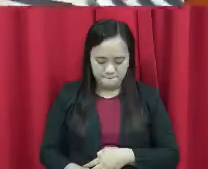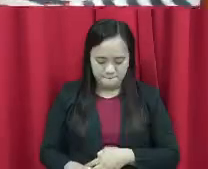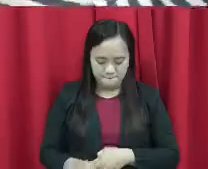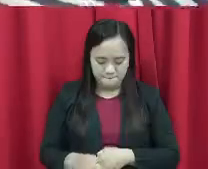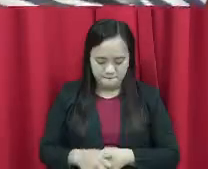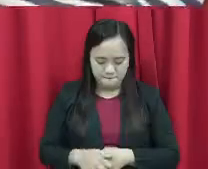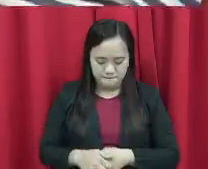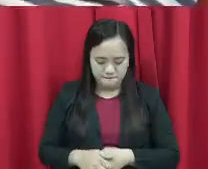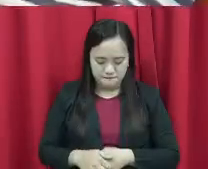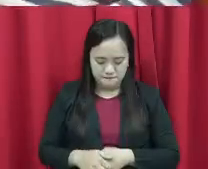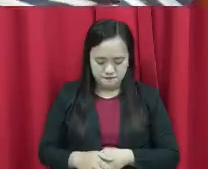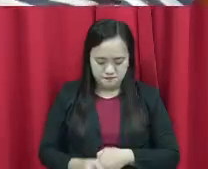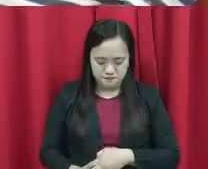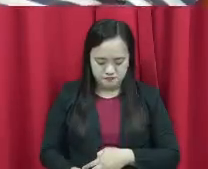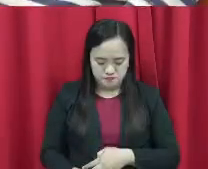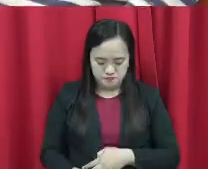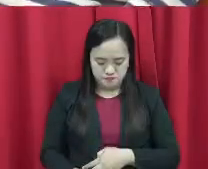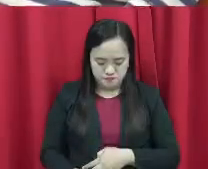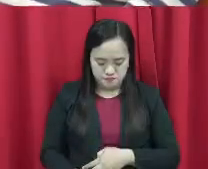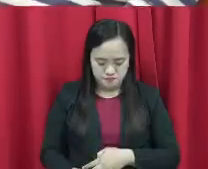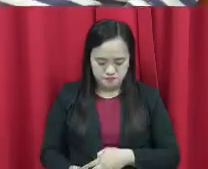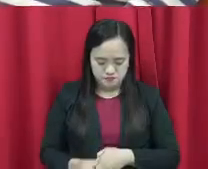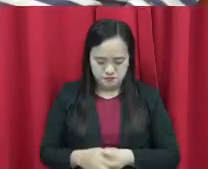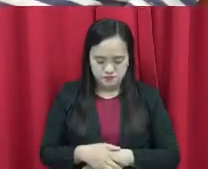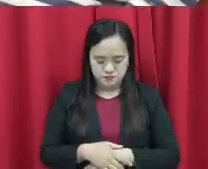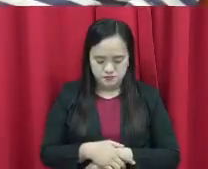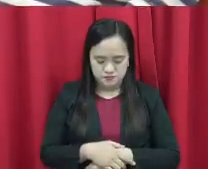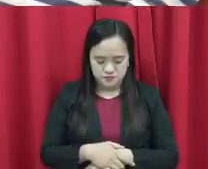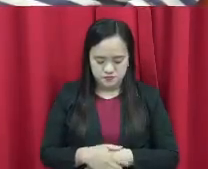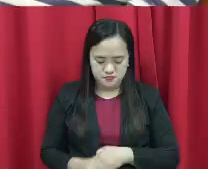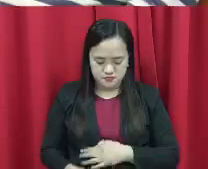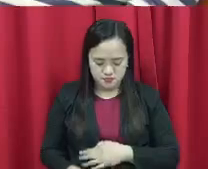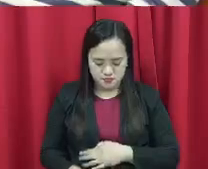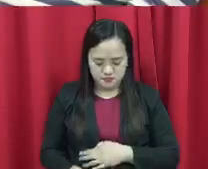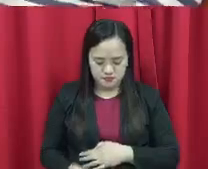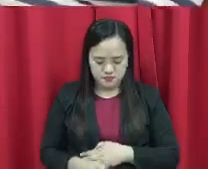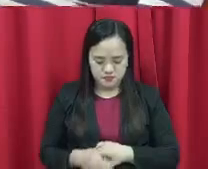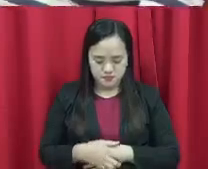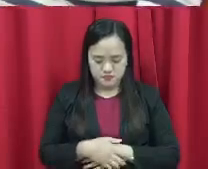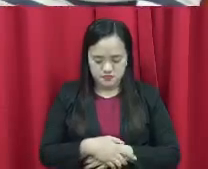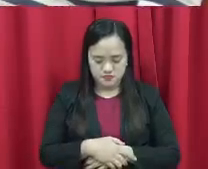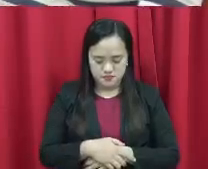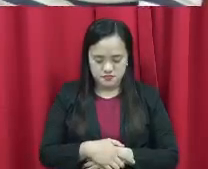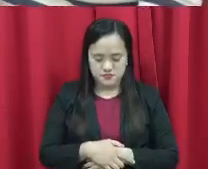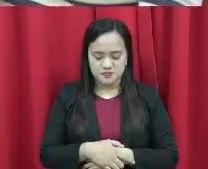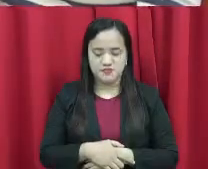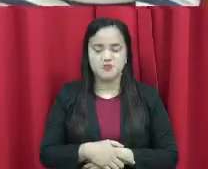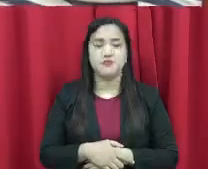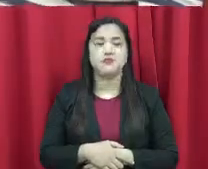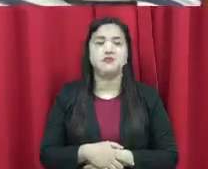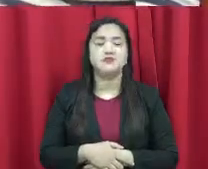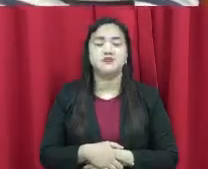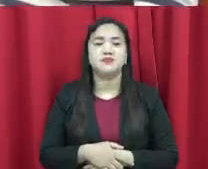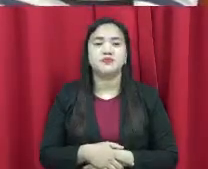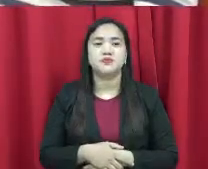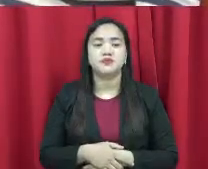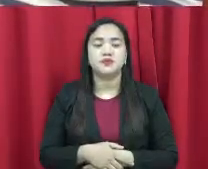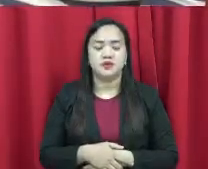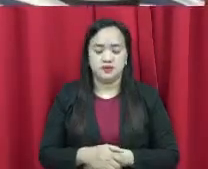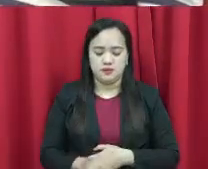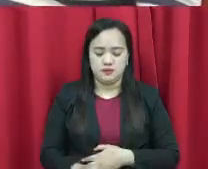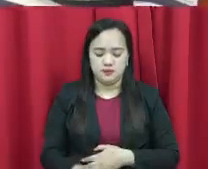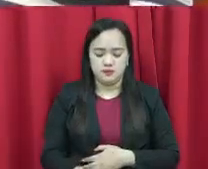nanay trist ha natin volunteer any volunteer Okay sige Maam